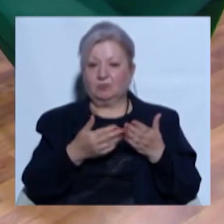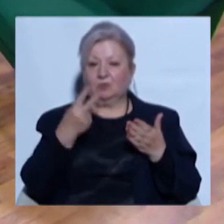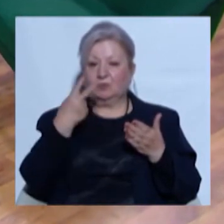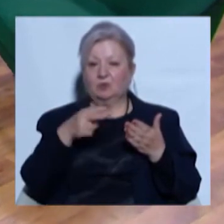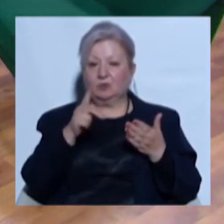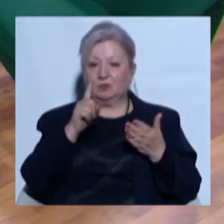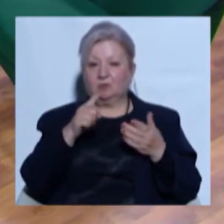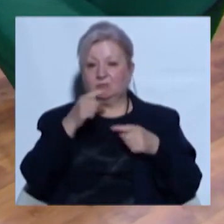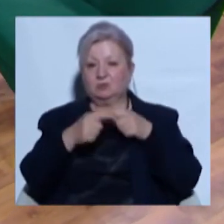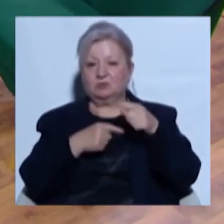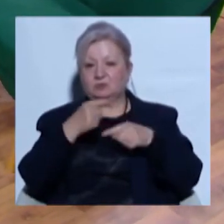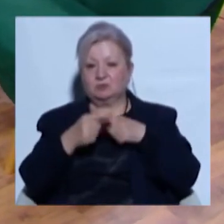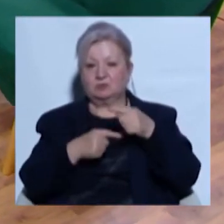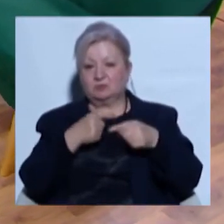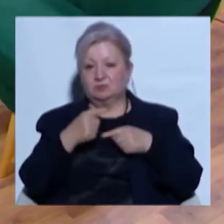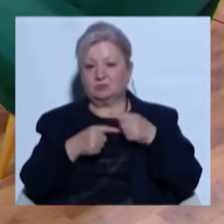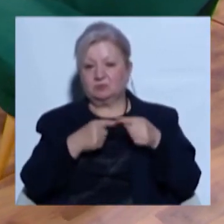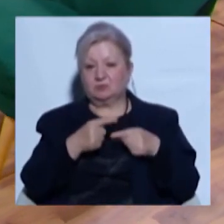21 საუკუნეში